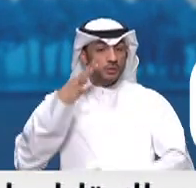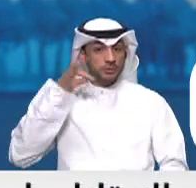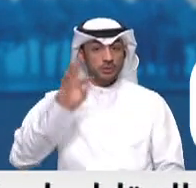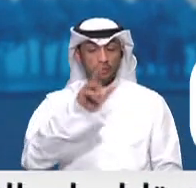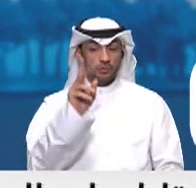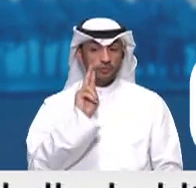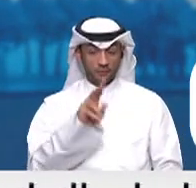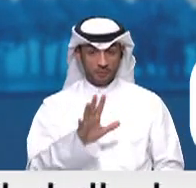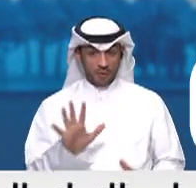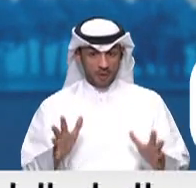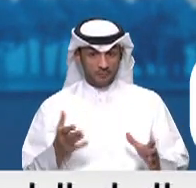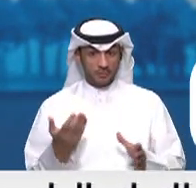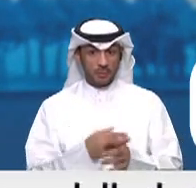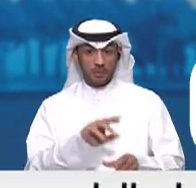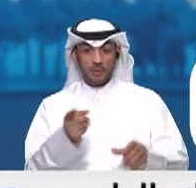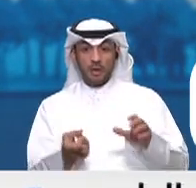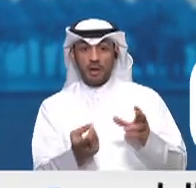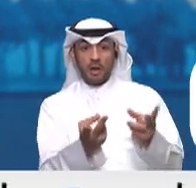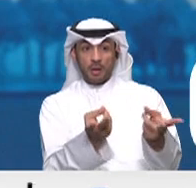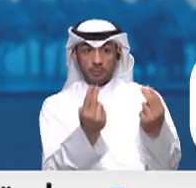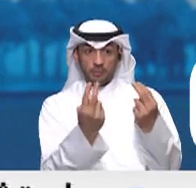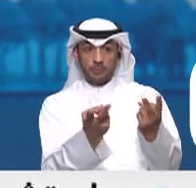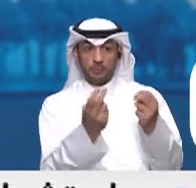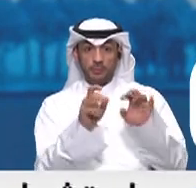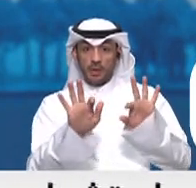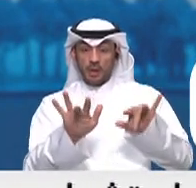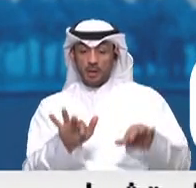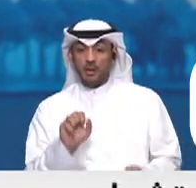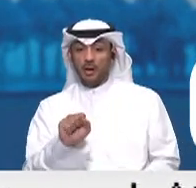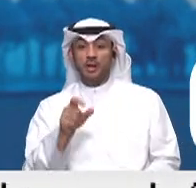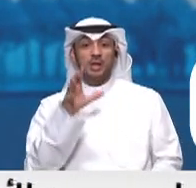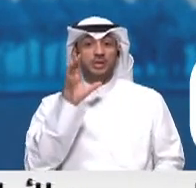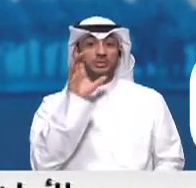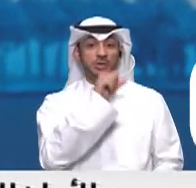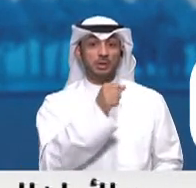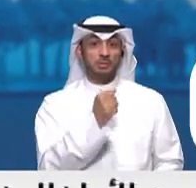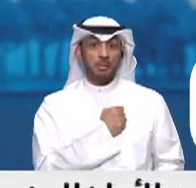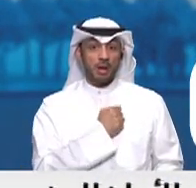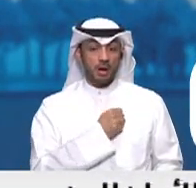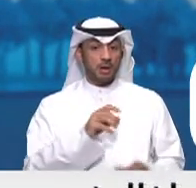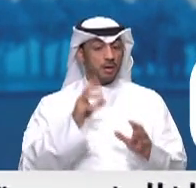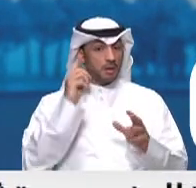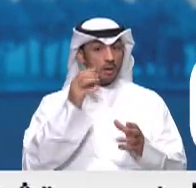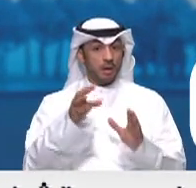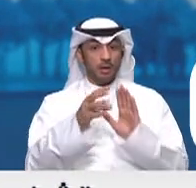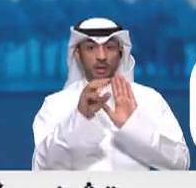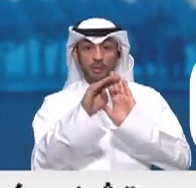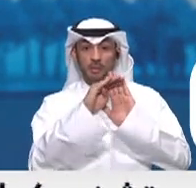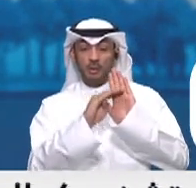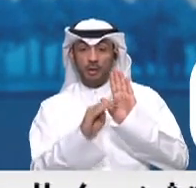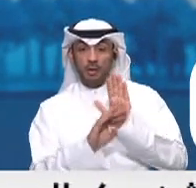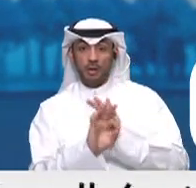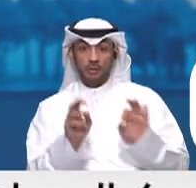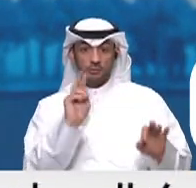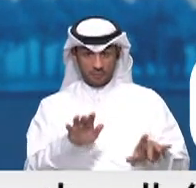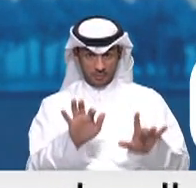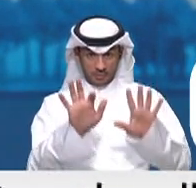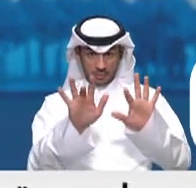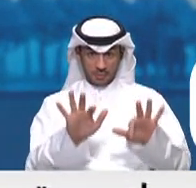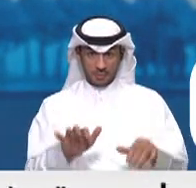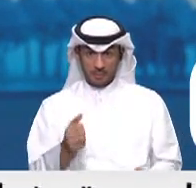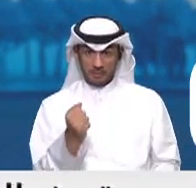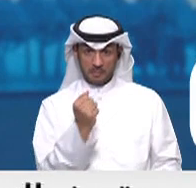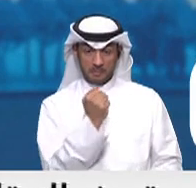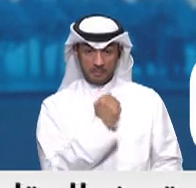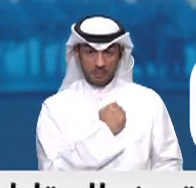التهديدات الالكترونيه والتي تستهدف خصوصيه الافراد وسلامه الانظمه الرقميه اصبحت البيانات الشخصيه